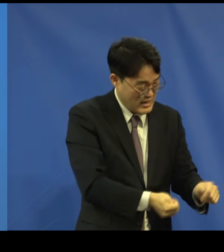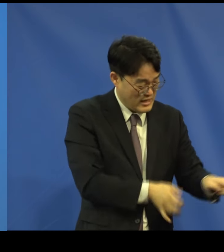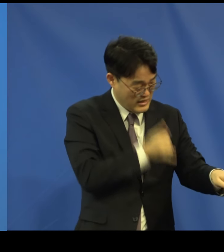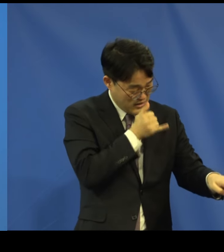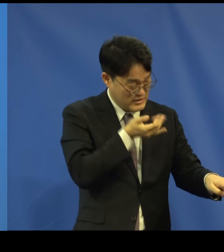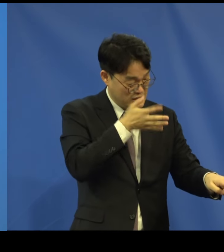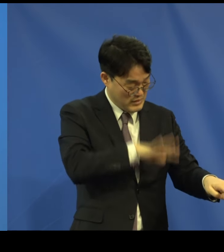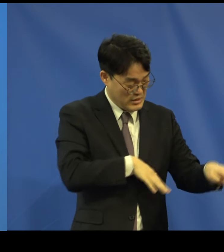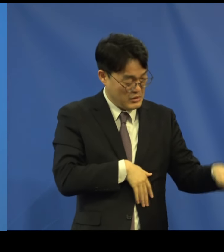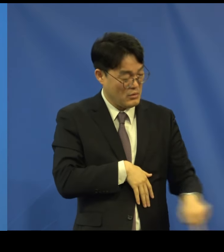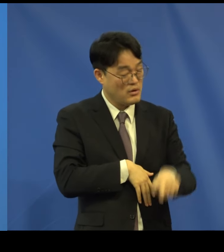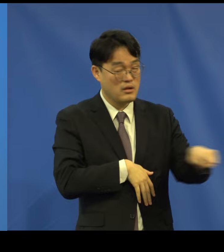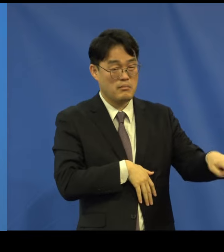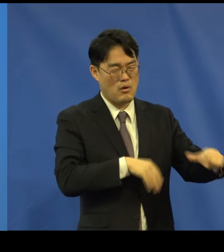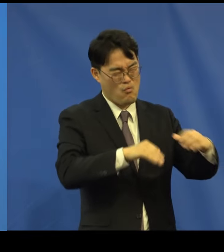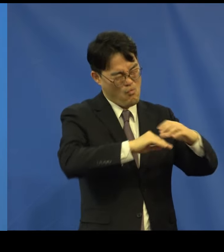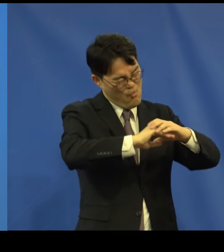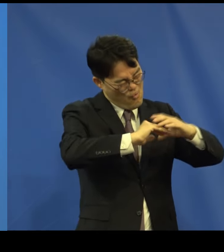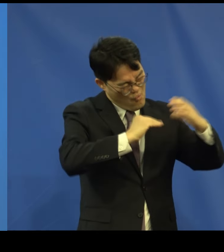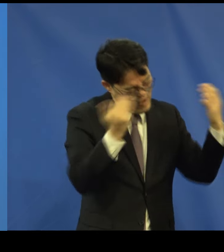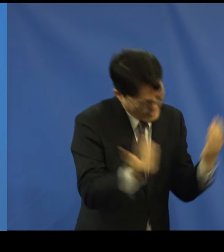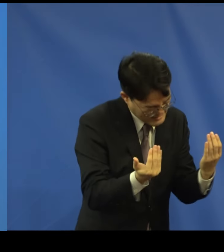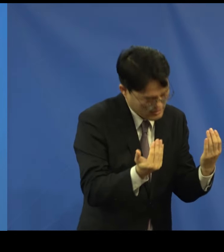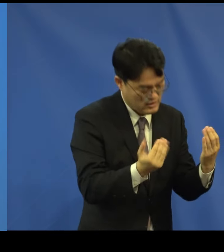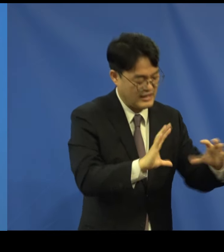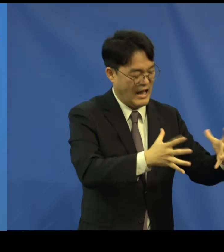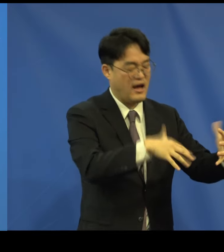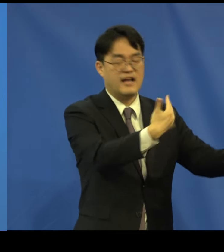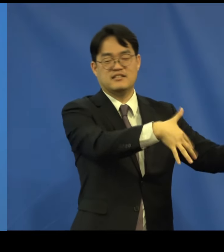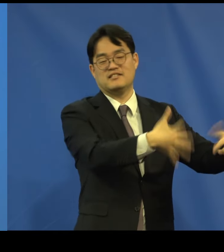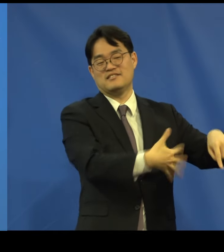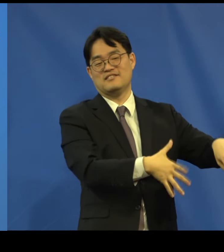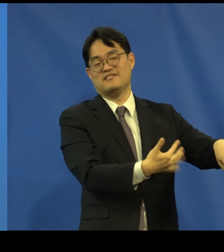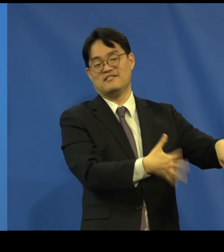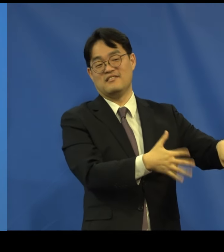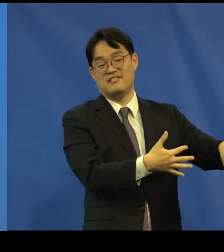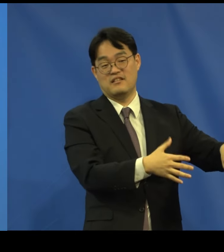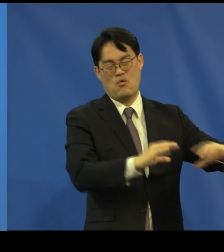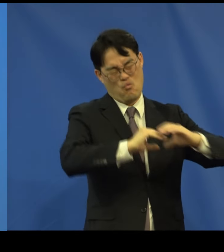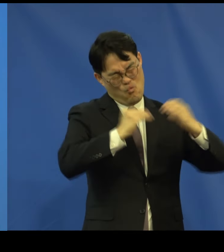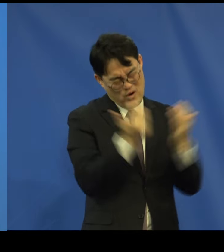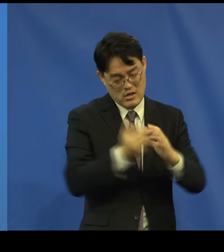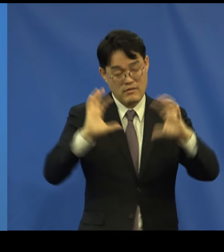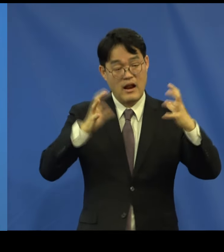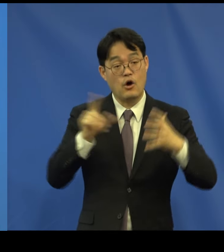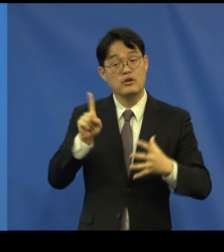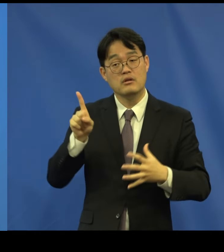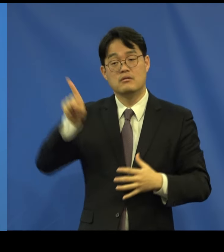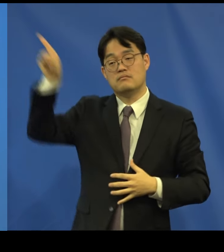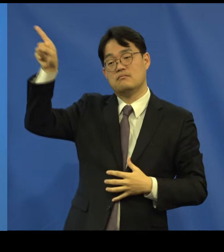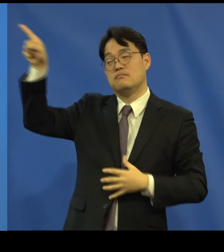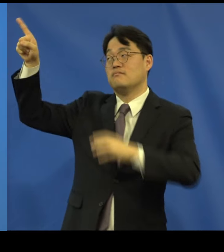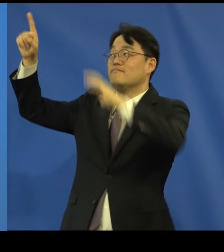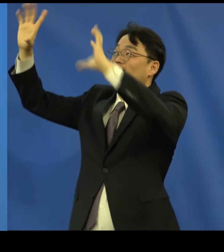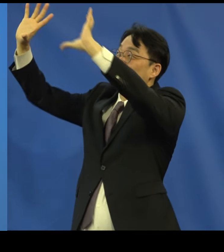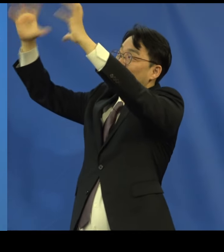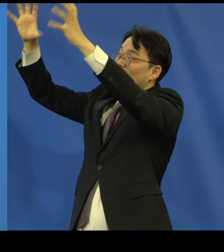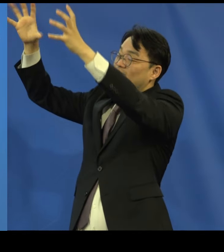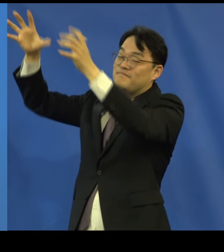천국이 아닙니다. 세상의 사람들은 이 세상에 천국을 만들고 싶어 하죠.